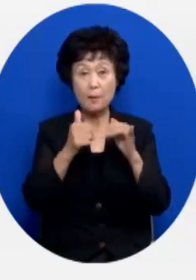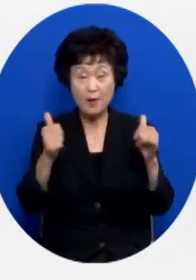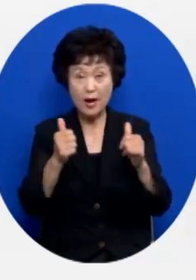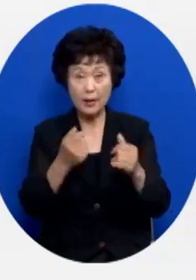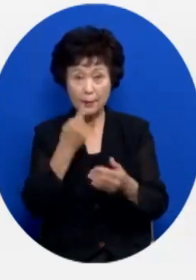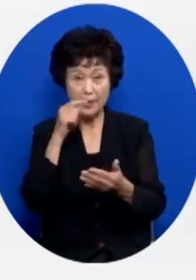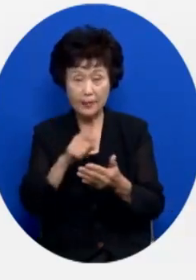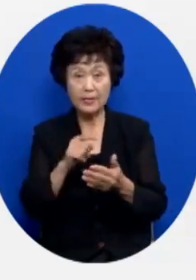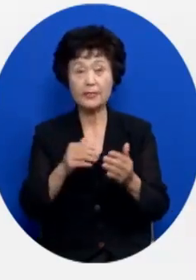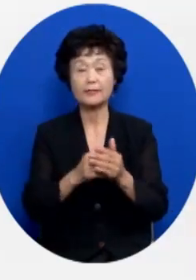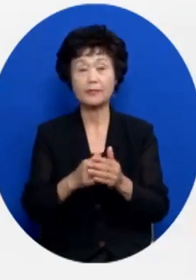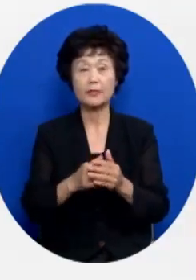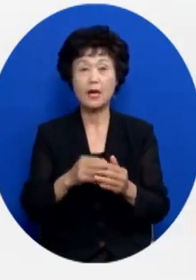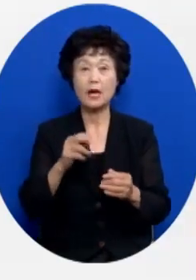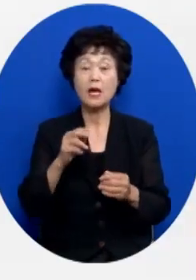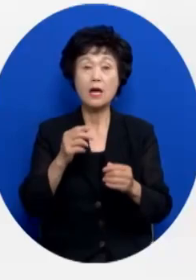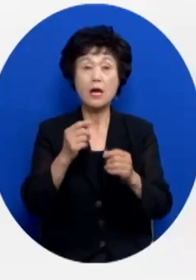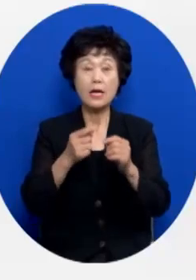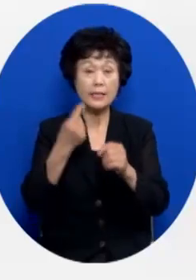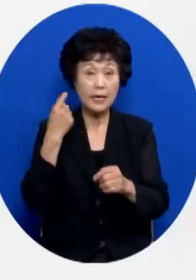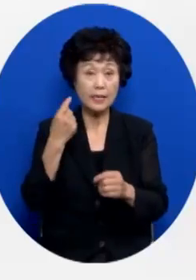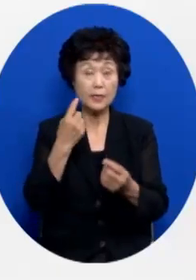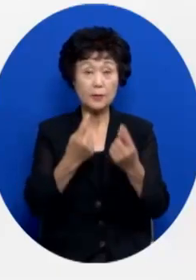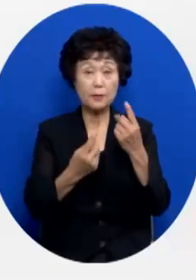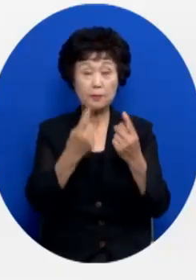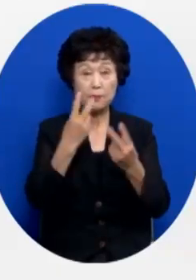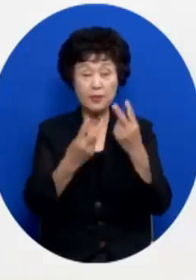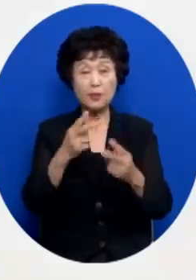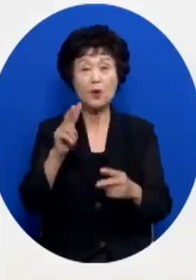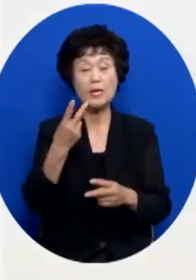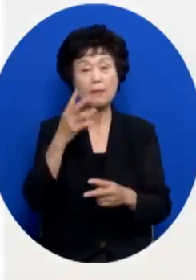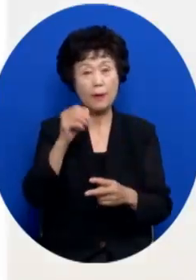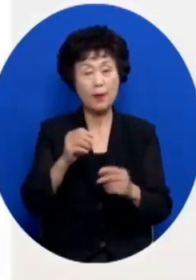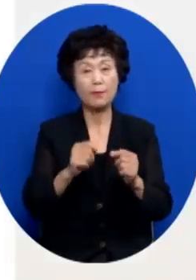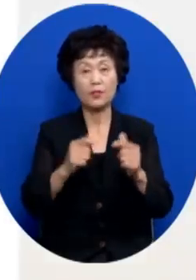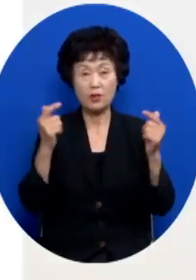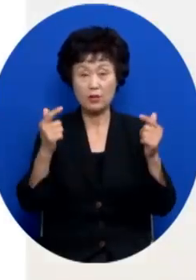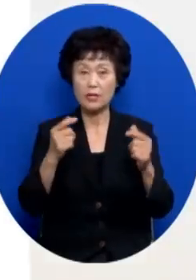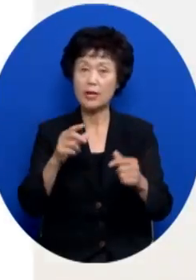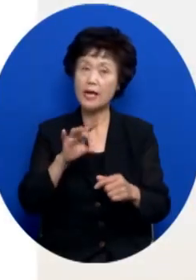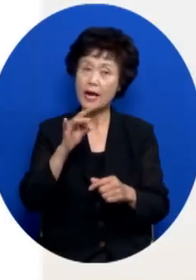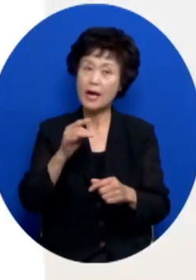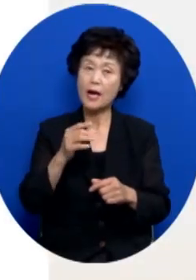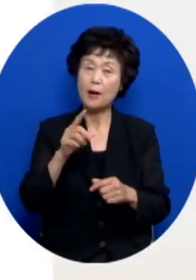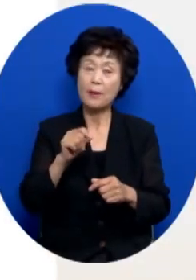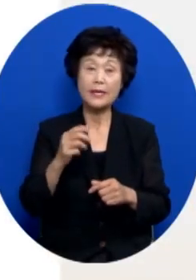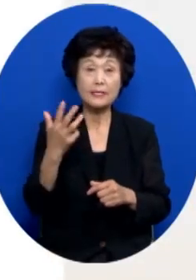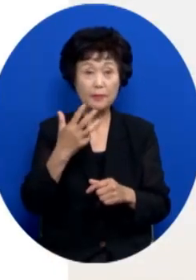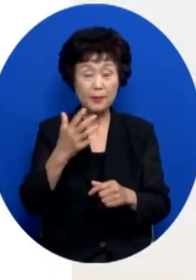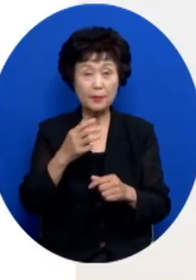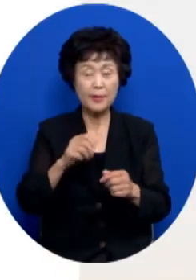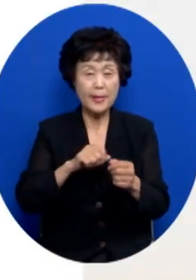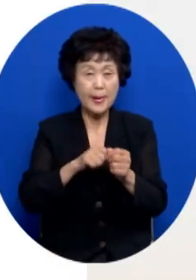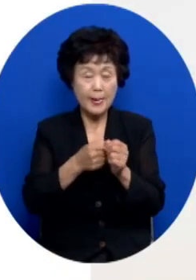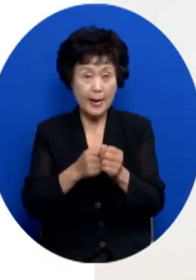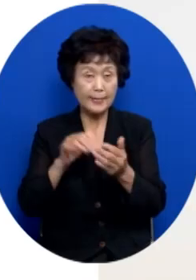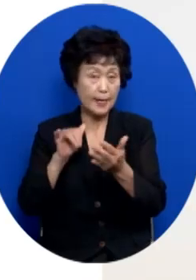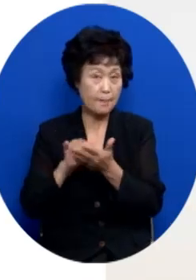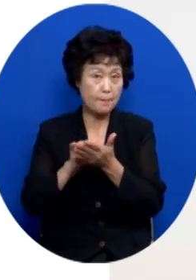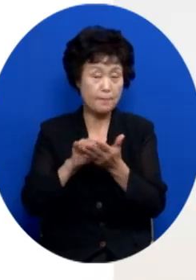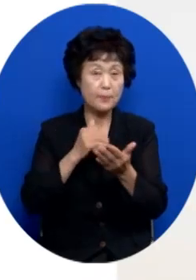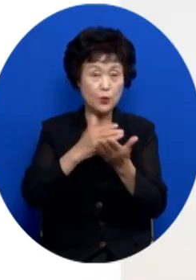상반기 200% 넘게 증가한 약 2만명을 단속해 약 18,000명을 강제 최고 하는 등 총